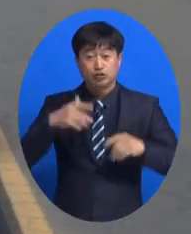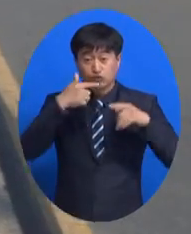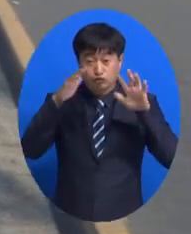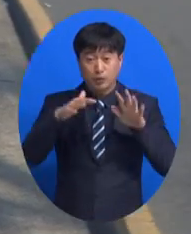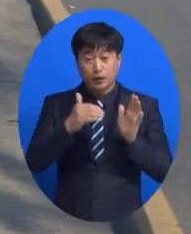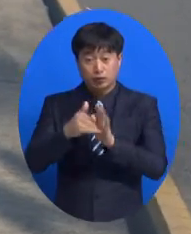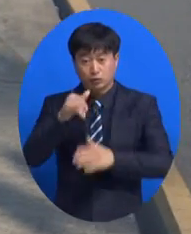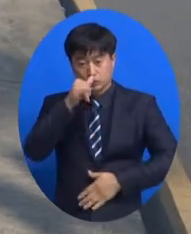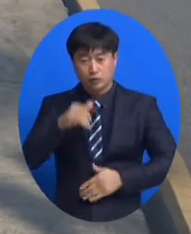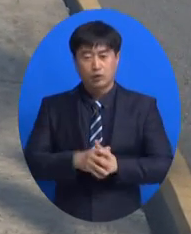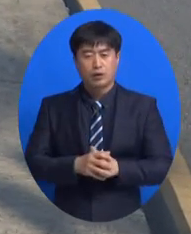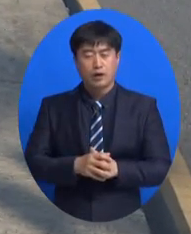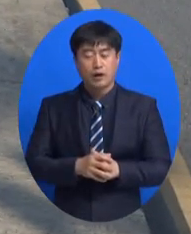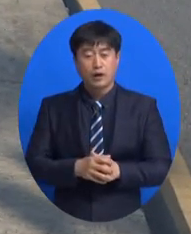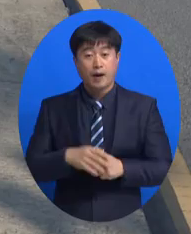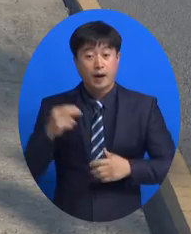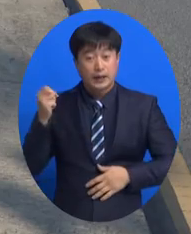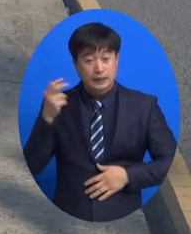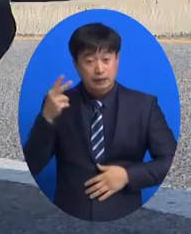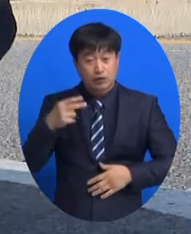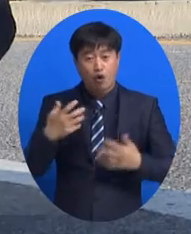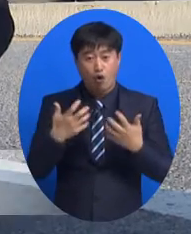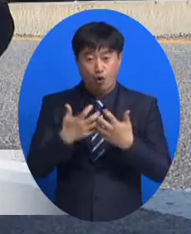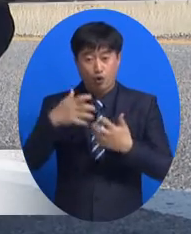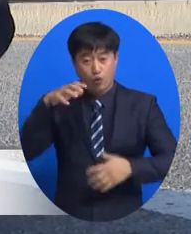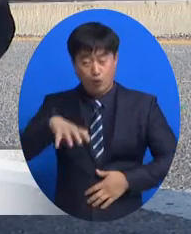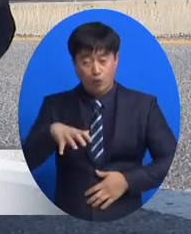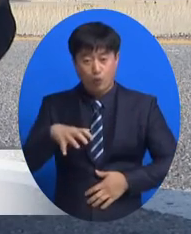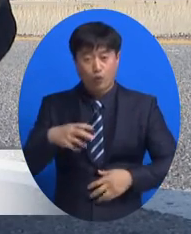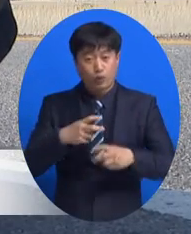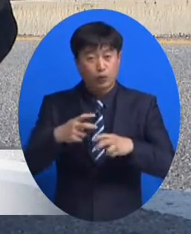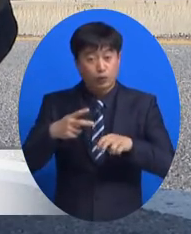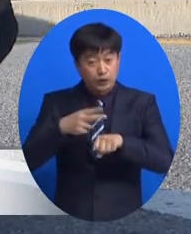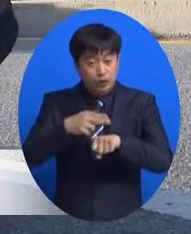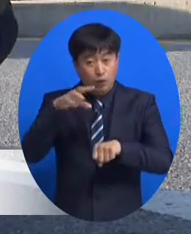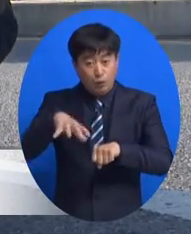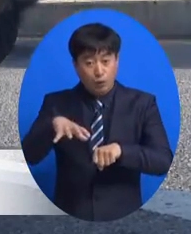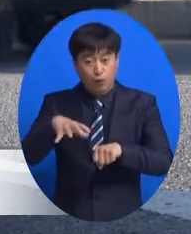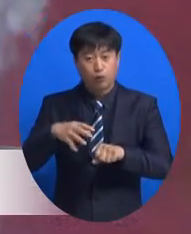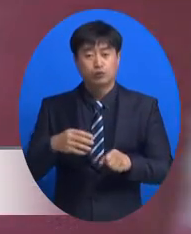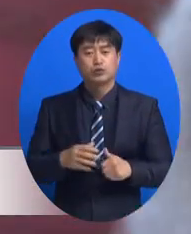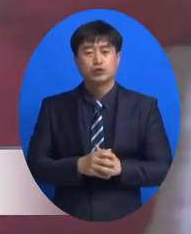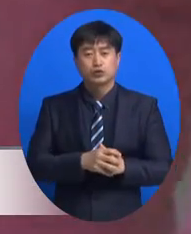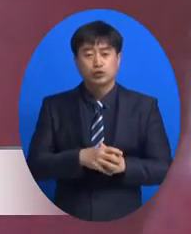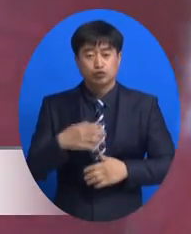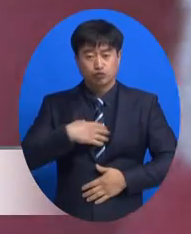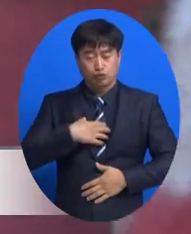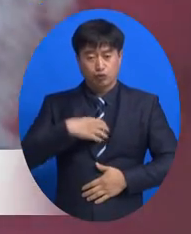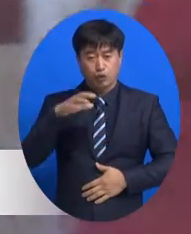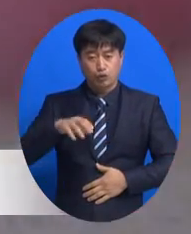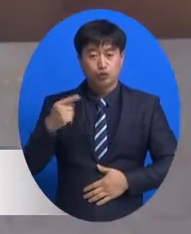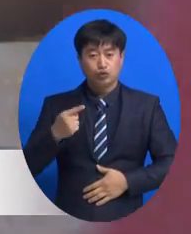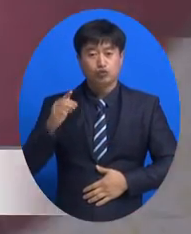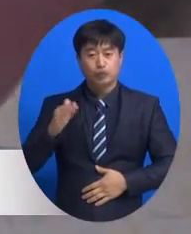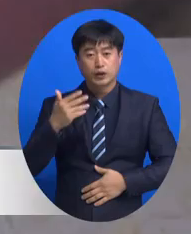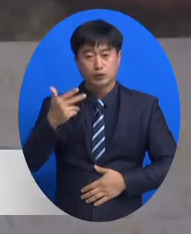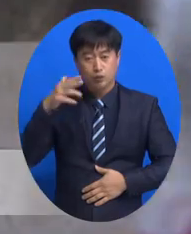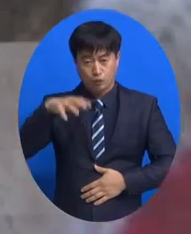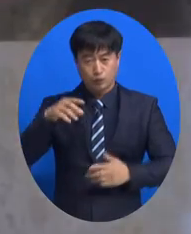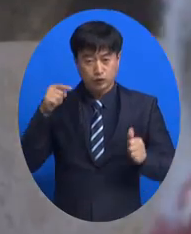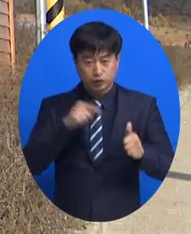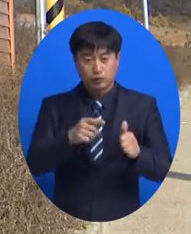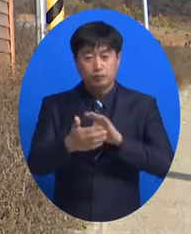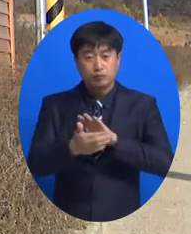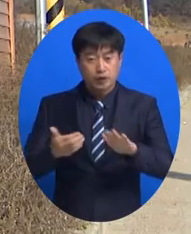돌입했습니다. 상습 결빙 구간이나 교통도절 우려지역, 적설 취약 구조물 등 재우려지역 1,907개소를